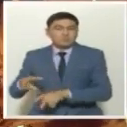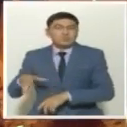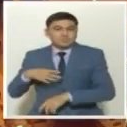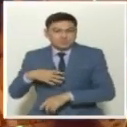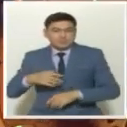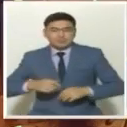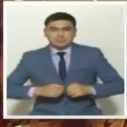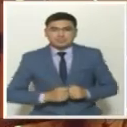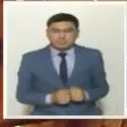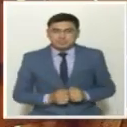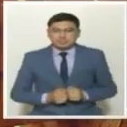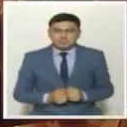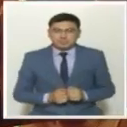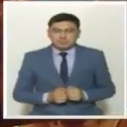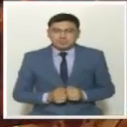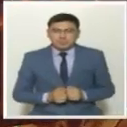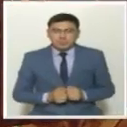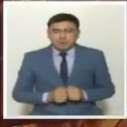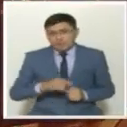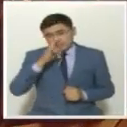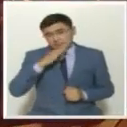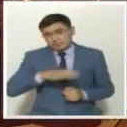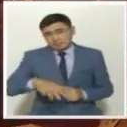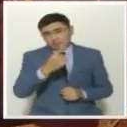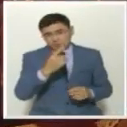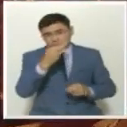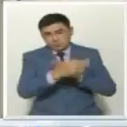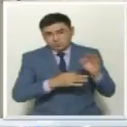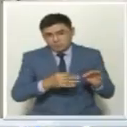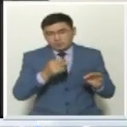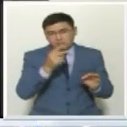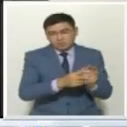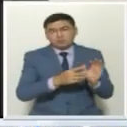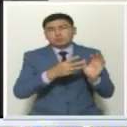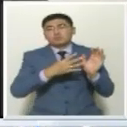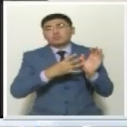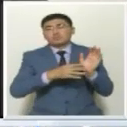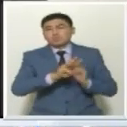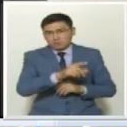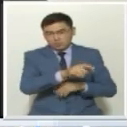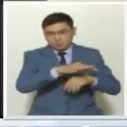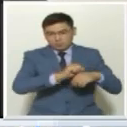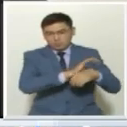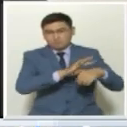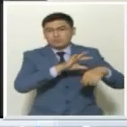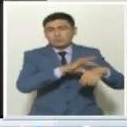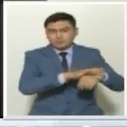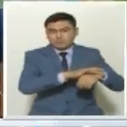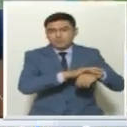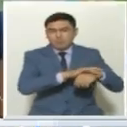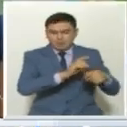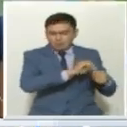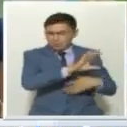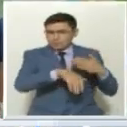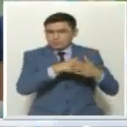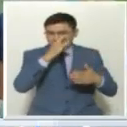ауырып, 19.753 емделіп шыққан. Ал елімізде соңғы тәулікте 2093 адам вирус шықтырды. Коронавирус анықталған алғашқы күннен